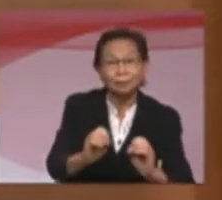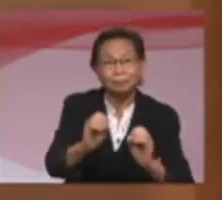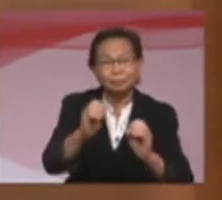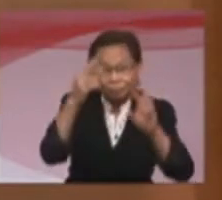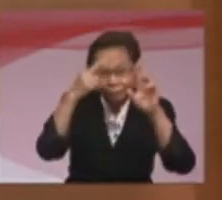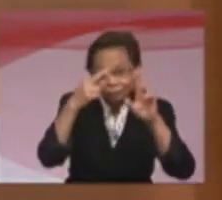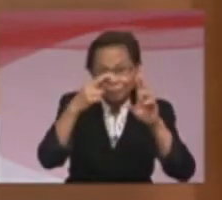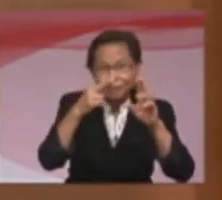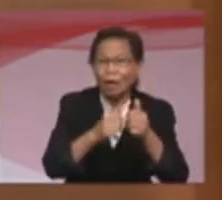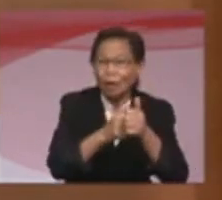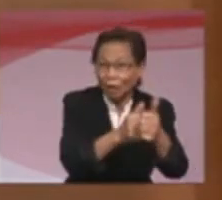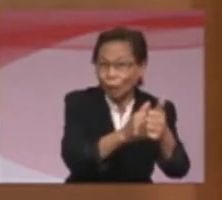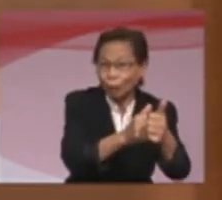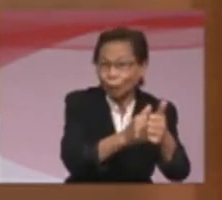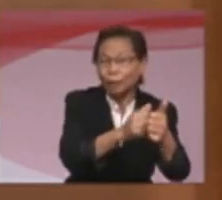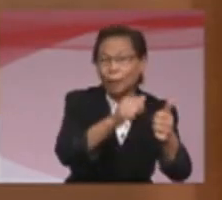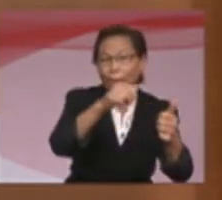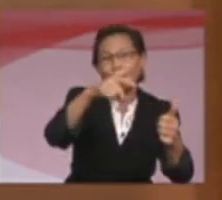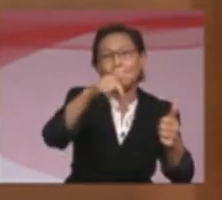melaksanakan